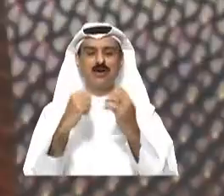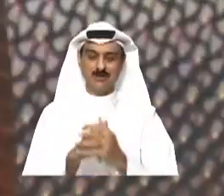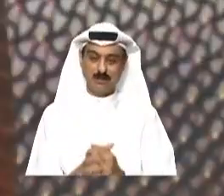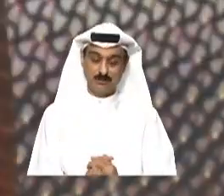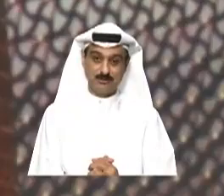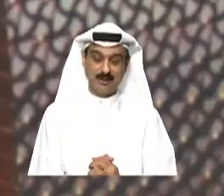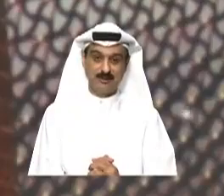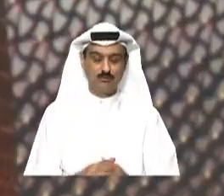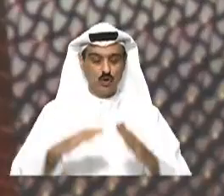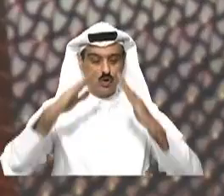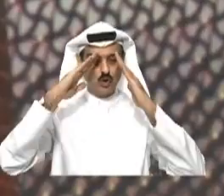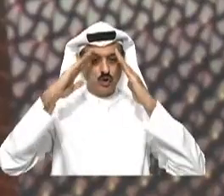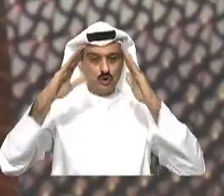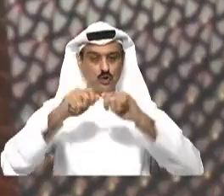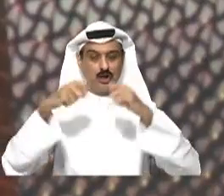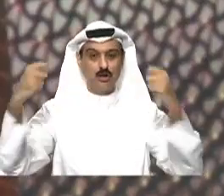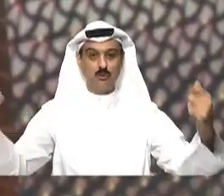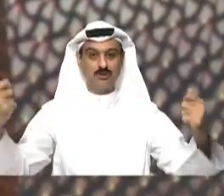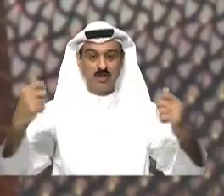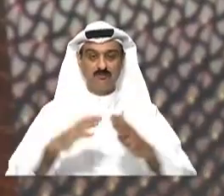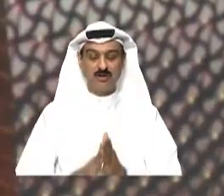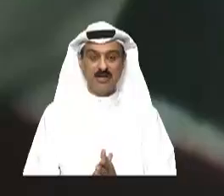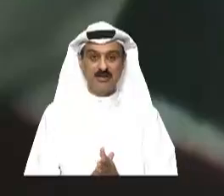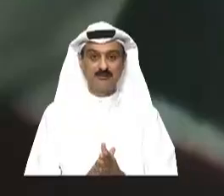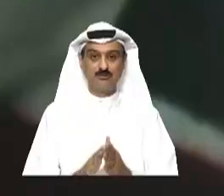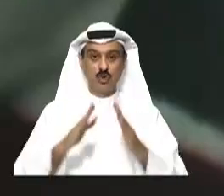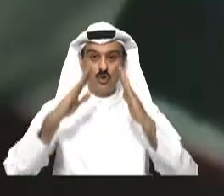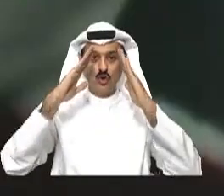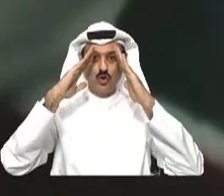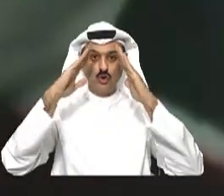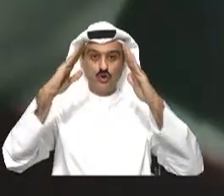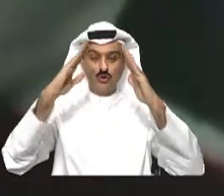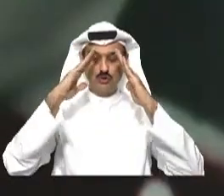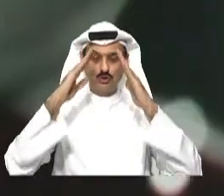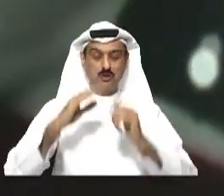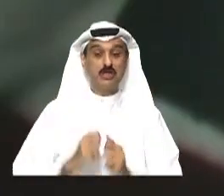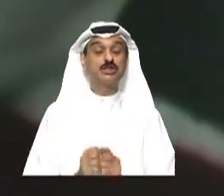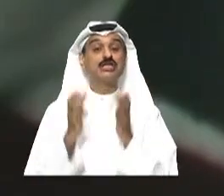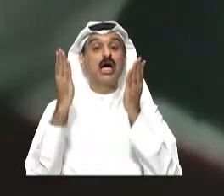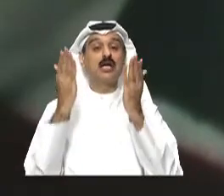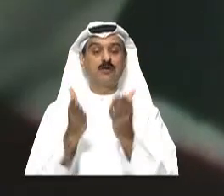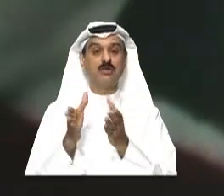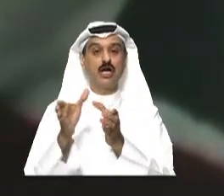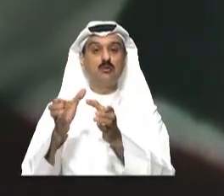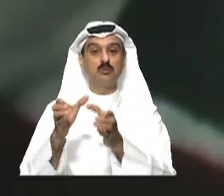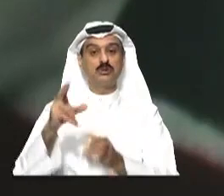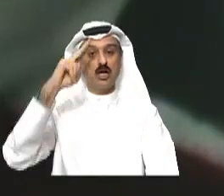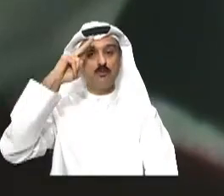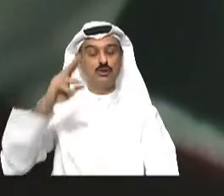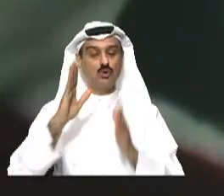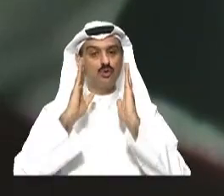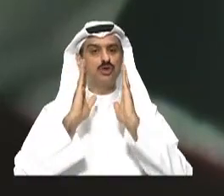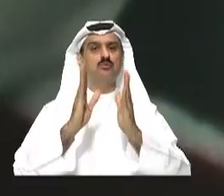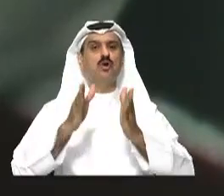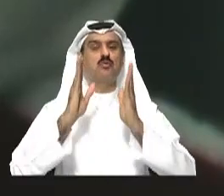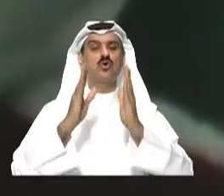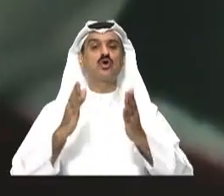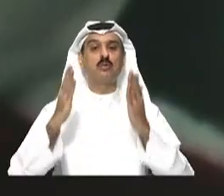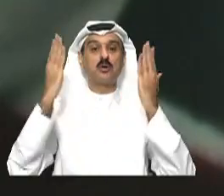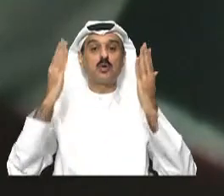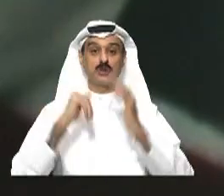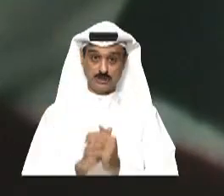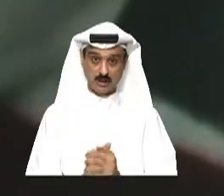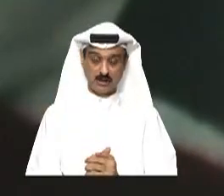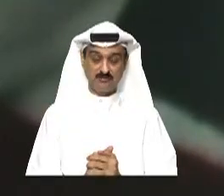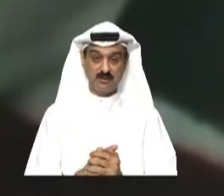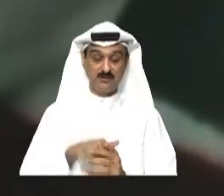أستاذ هادي عنيزي على وجودك معنا. الله يحفظك. وجودك غير مستغرب، هي فرحة للمنتخب السعودي من تلفزيون دولة الكويت وخصوصا في قطاع الأخبار،